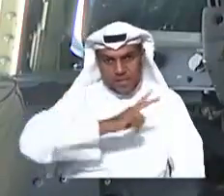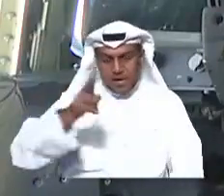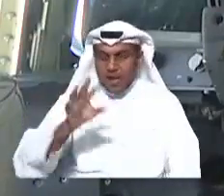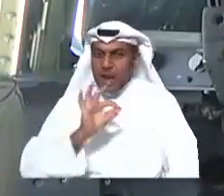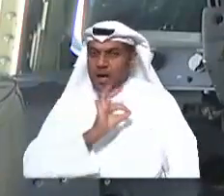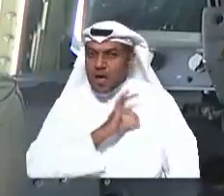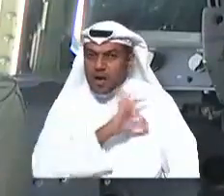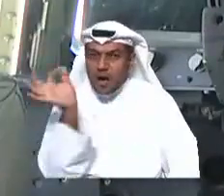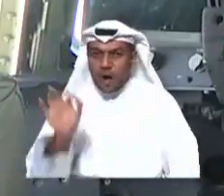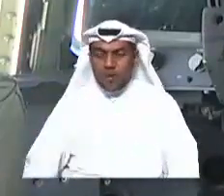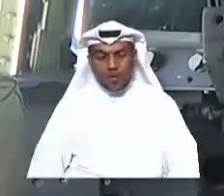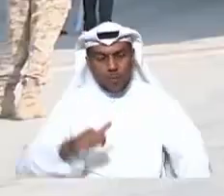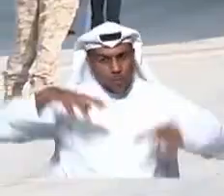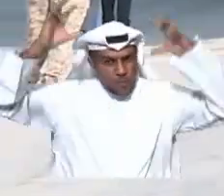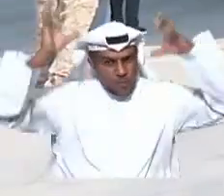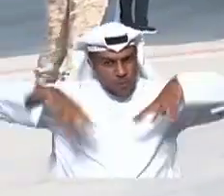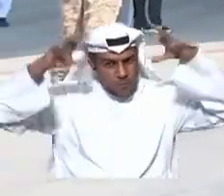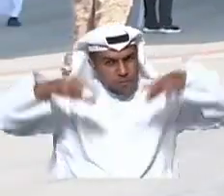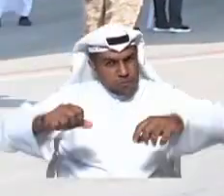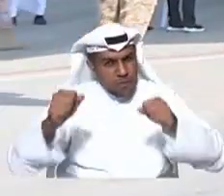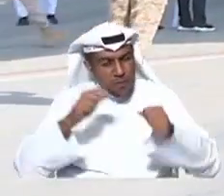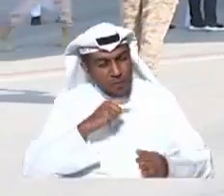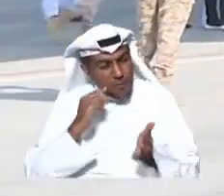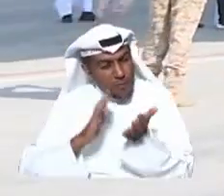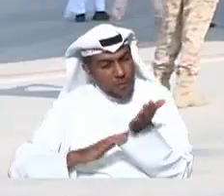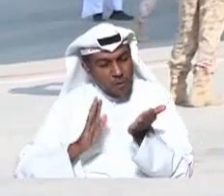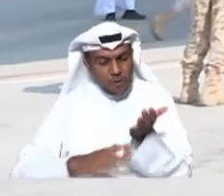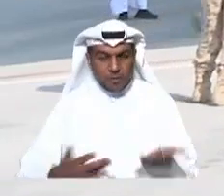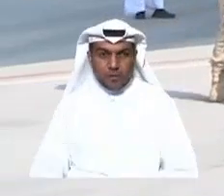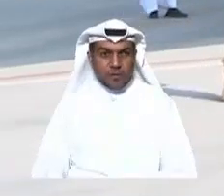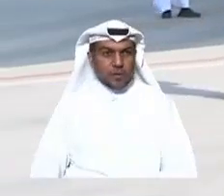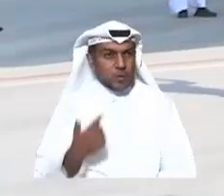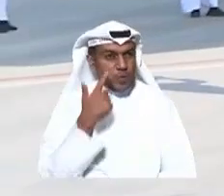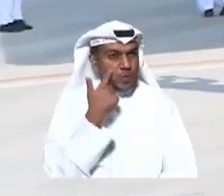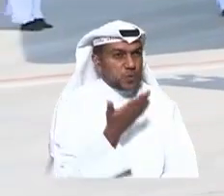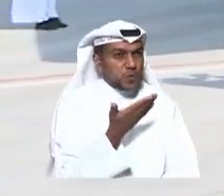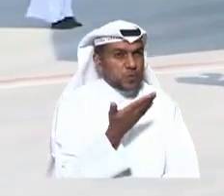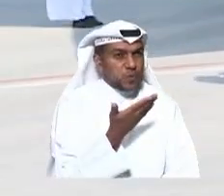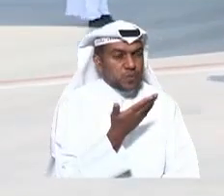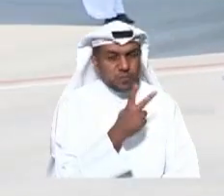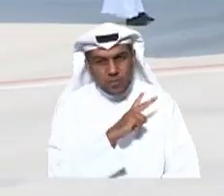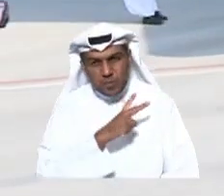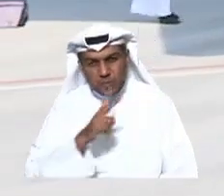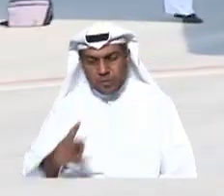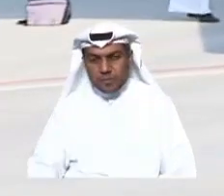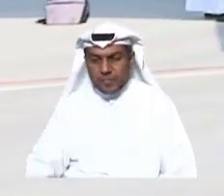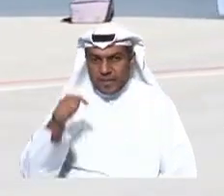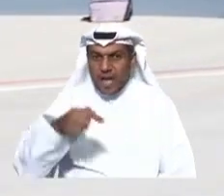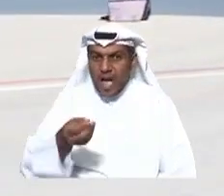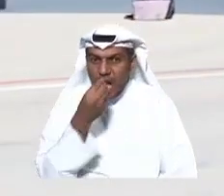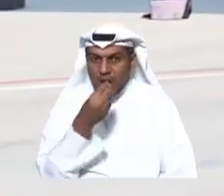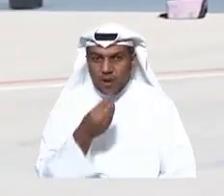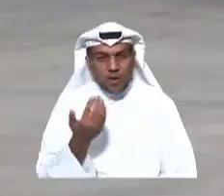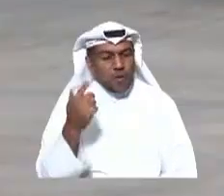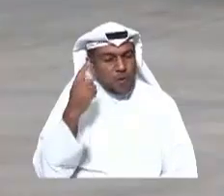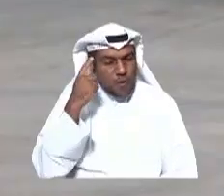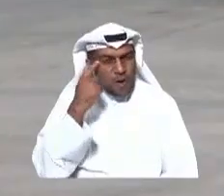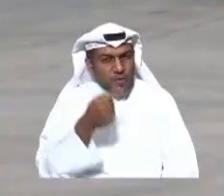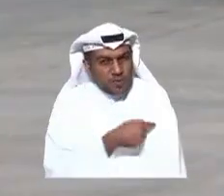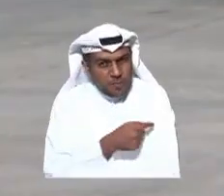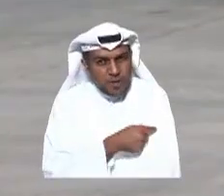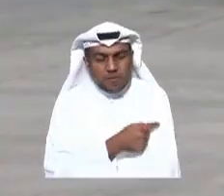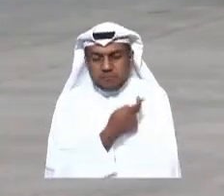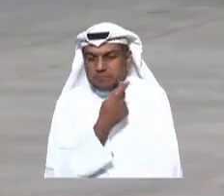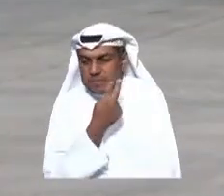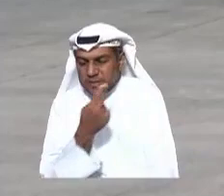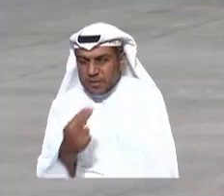السوداني ضد الفيضانات والسيول. هذه الإهداءات من المواد الإغاثية تعتبر استكمالا لدور دولة الكويت في